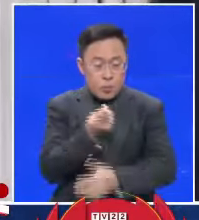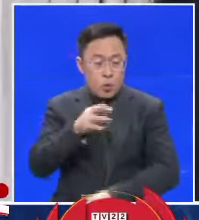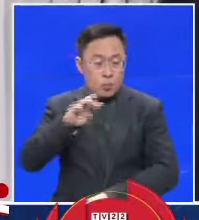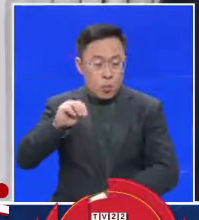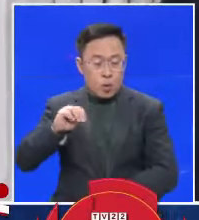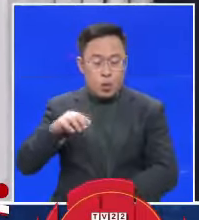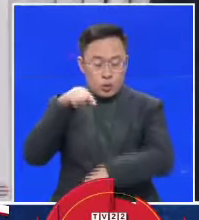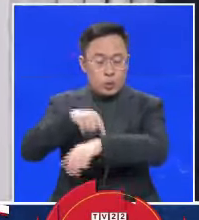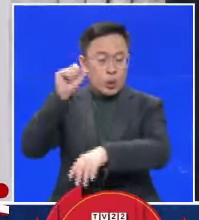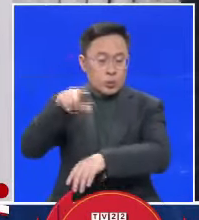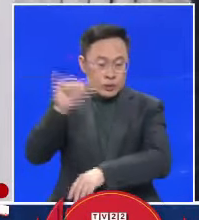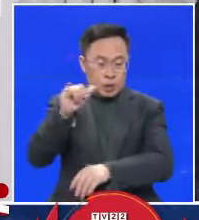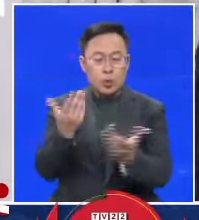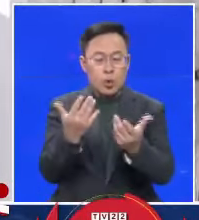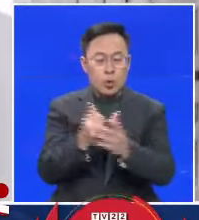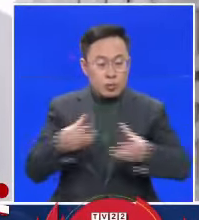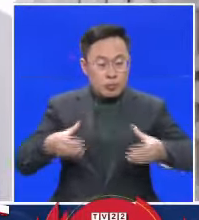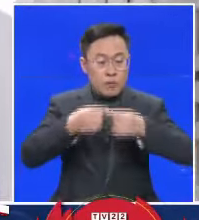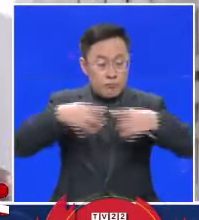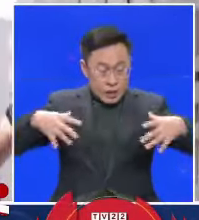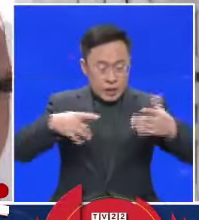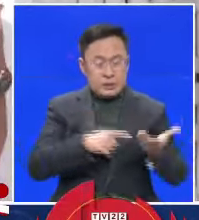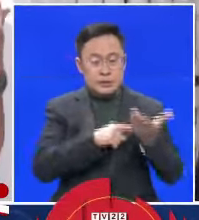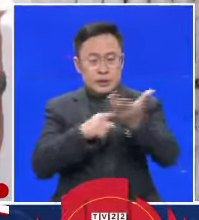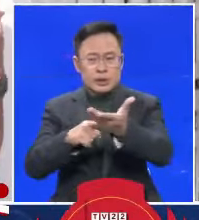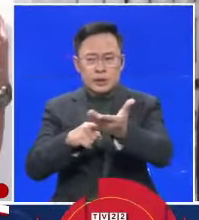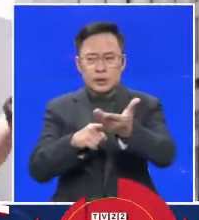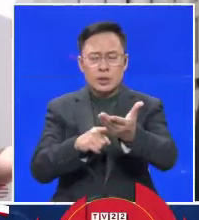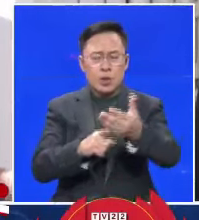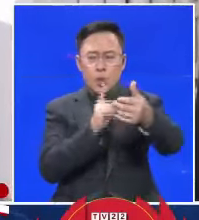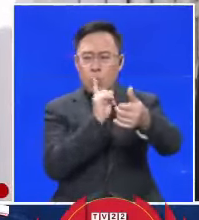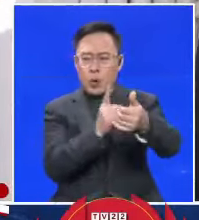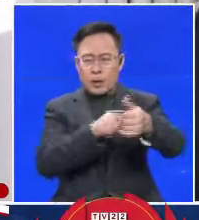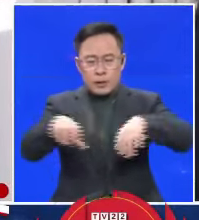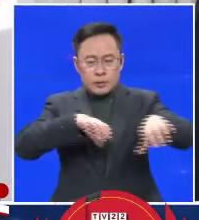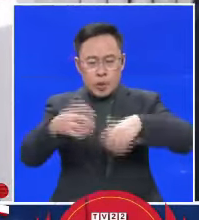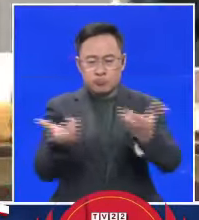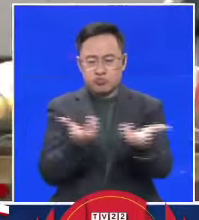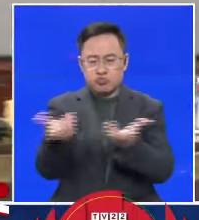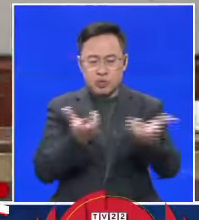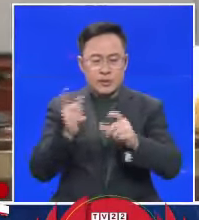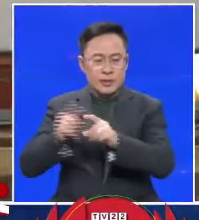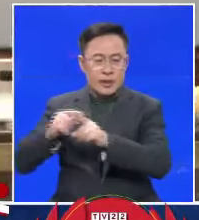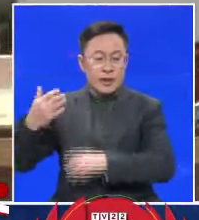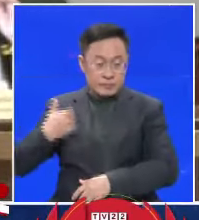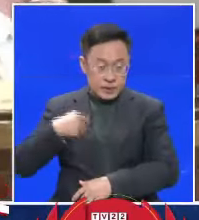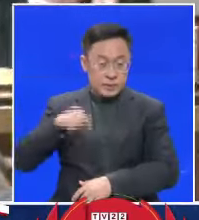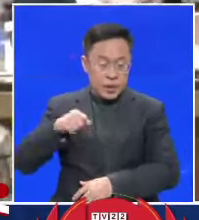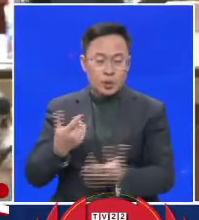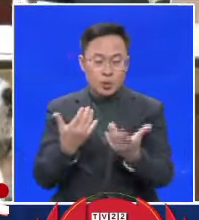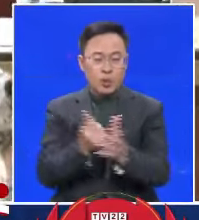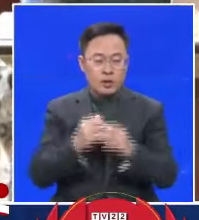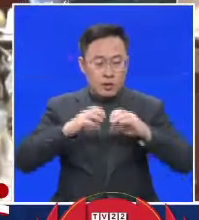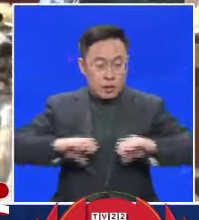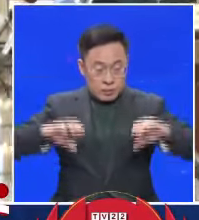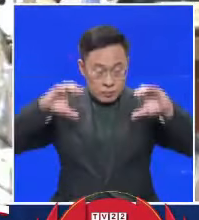จะมีการอภิปรายยังไม่รู้ฝ่ายค้านจะยื่น151 152จะไม่ไว้วางใจหรือจะเป็นการอภิปรายทั่วไปเพราะฉะนั้นเกิดจะไปปรับครม.มีข่าวออกม